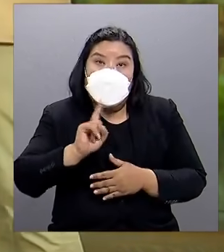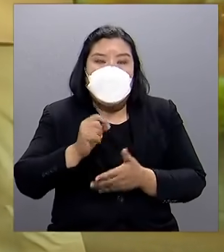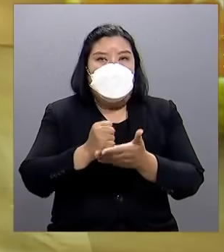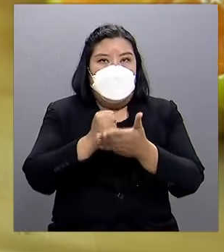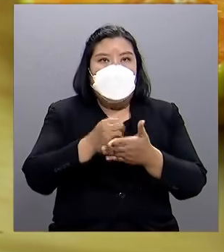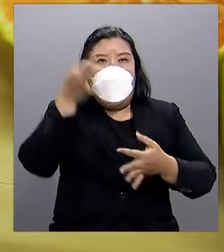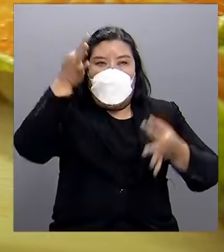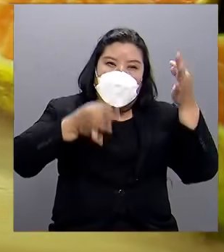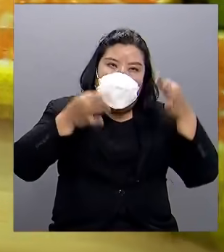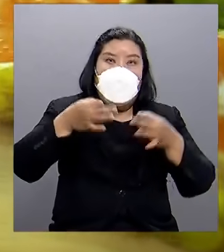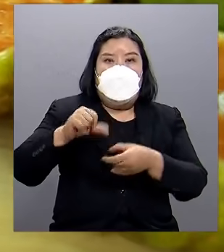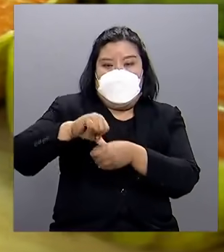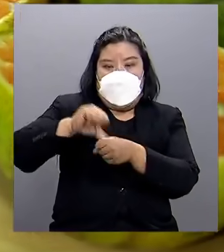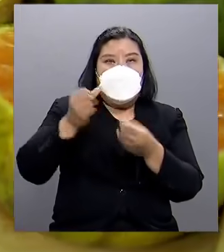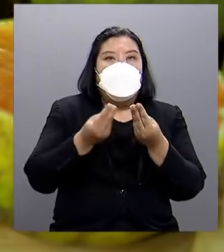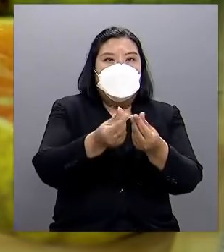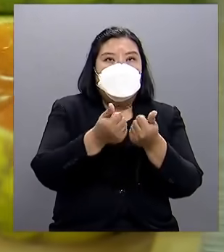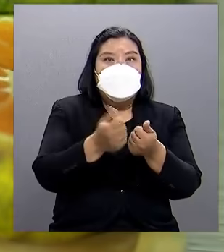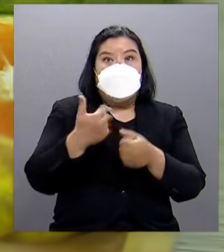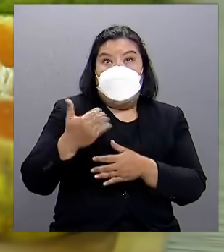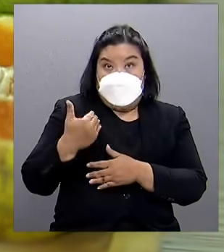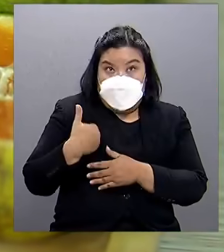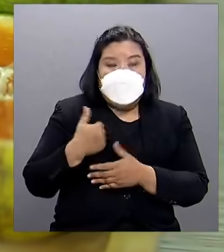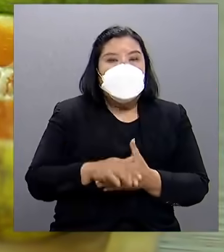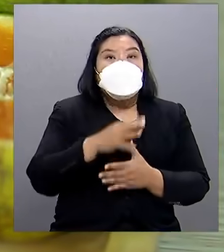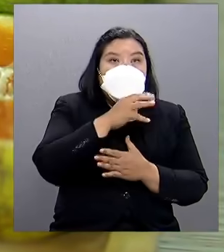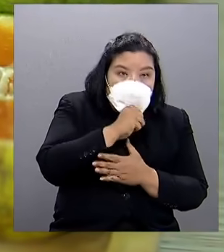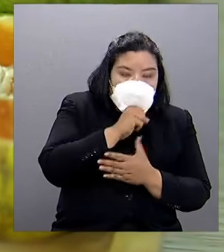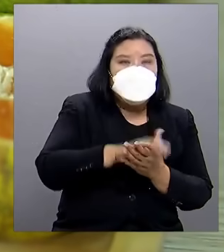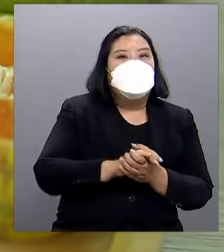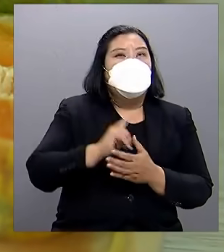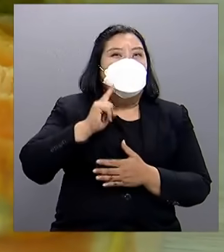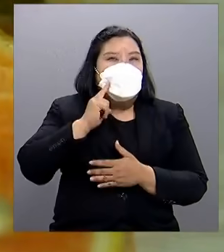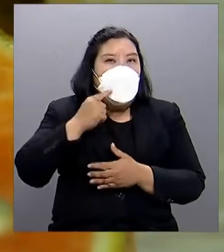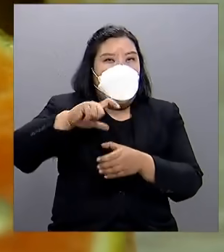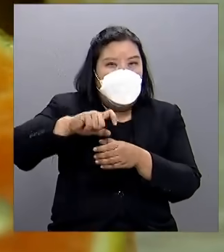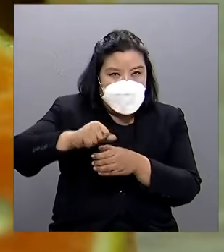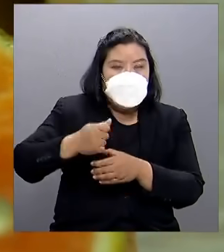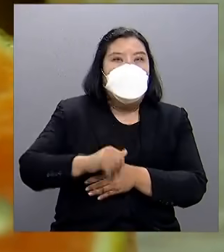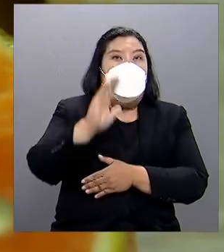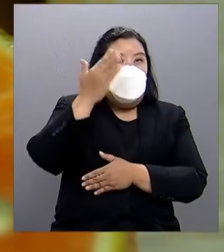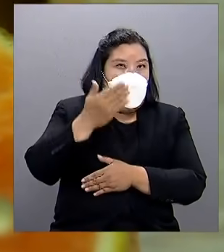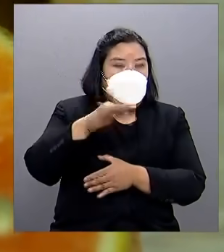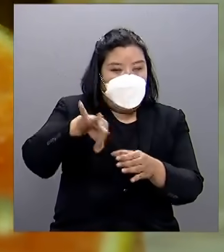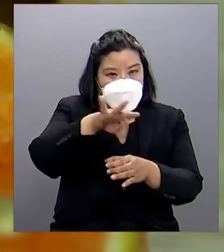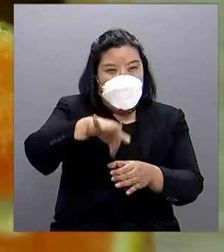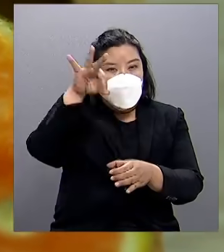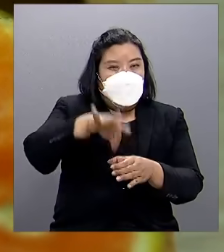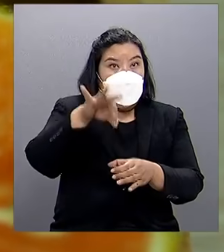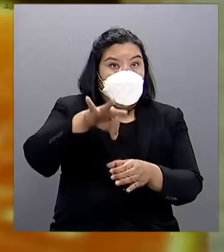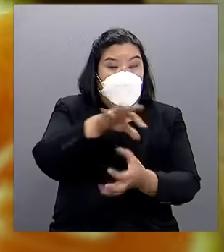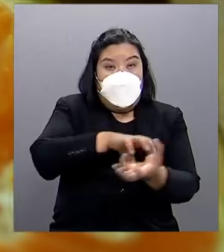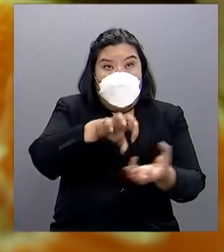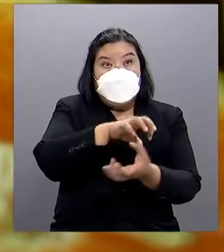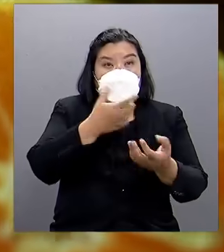าเกิดว่าได้รับร่วมกันเราเรียกว่าสารพฤกษเคมีนี่แหละนะในชาเขียวร่วมกันกับพืชตระกูลส้มนะครับยิ่งช่วยในกระบวนการเผาผ